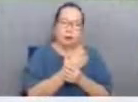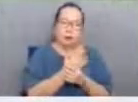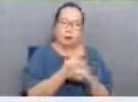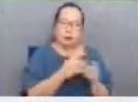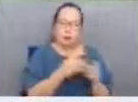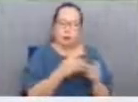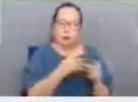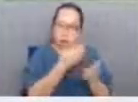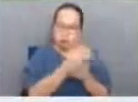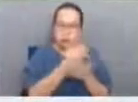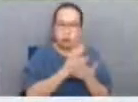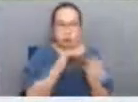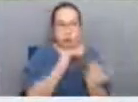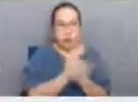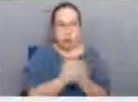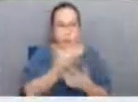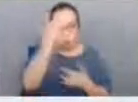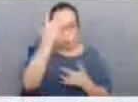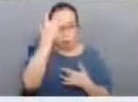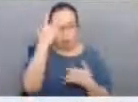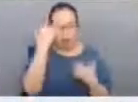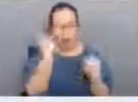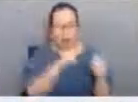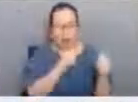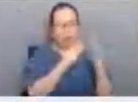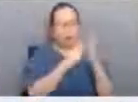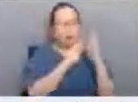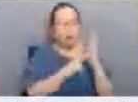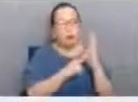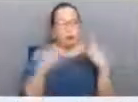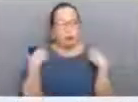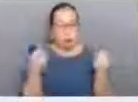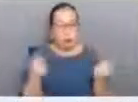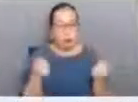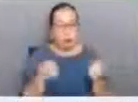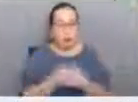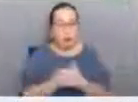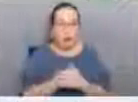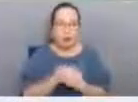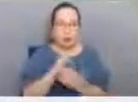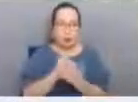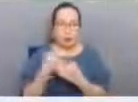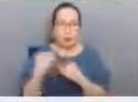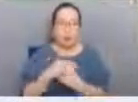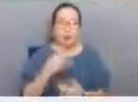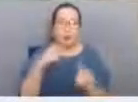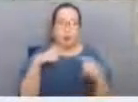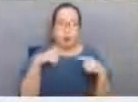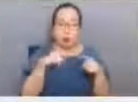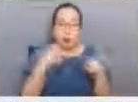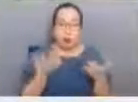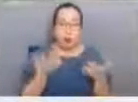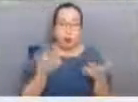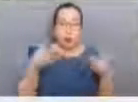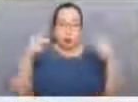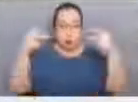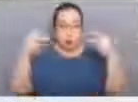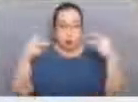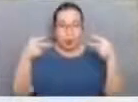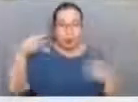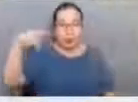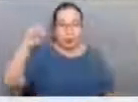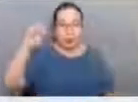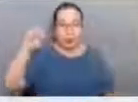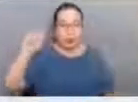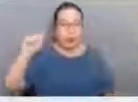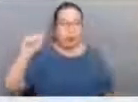ating accreditation ng foreign employers. Meron din po tayong automatic renewal ng mga job orders po. Ang ibig pong sabihin nito, meron